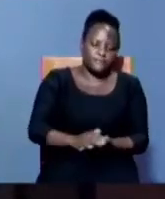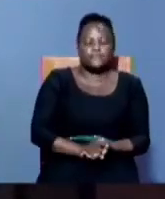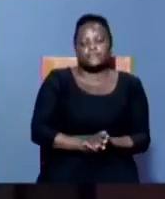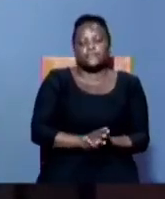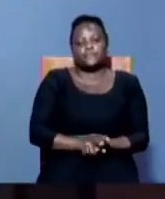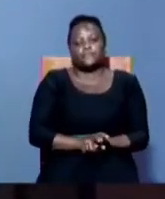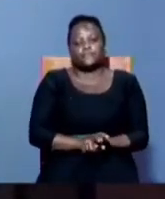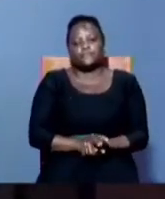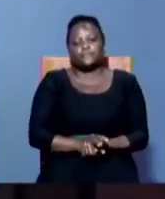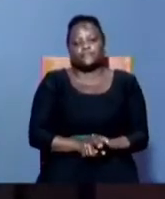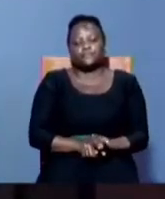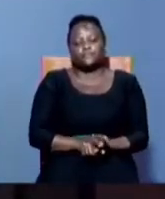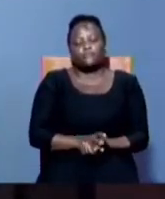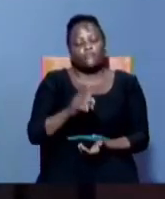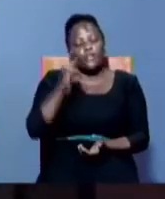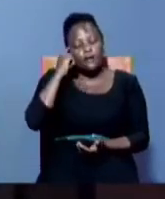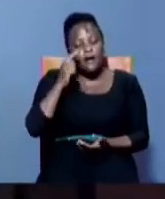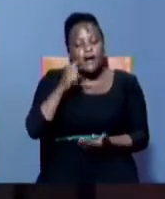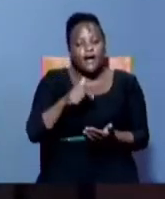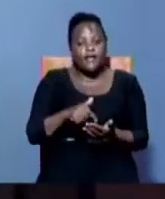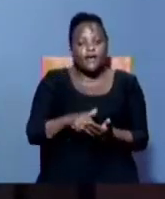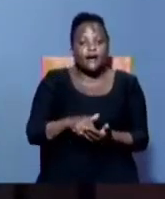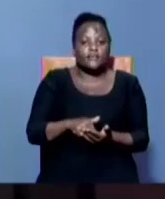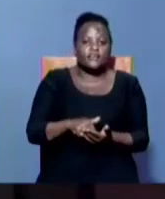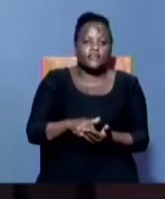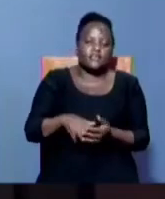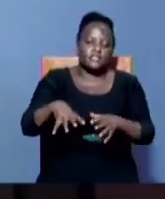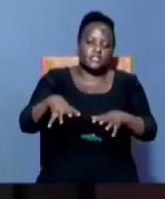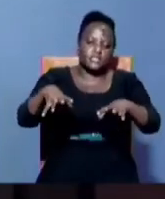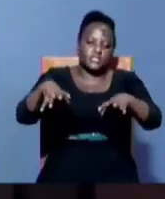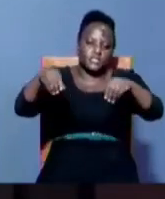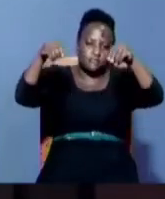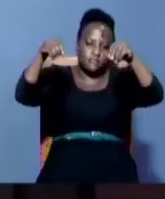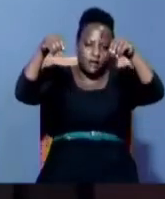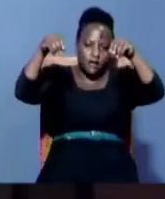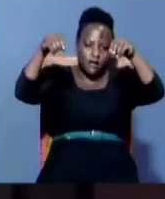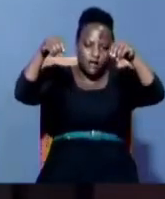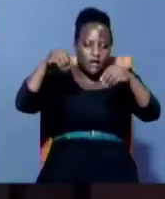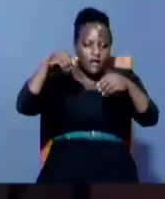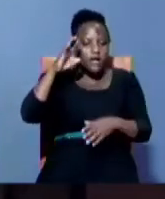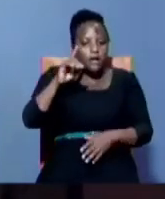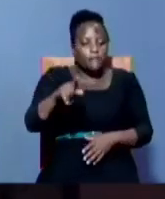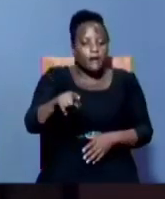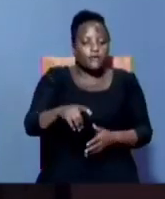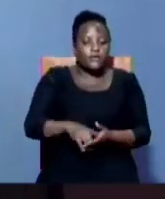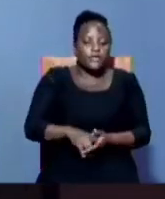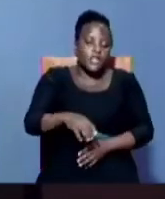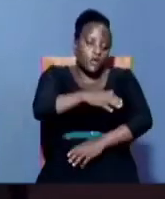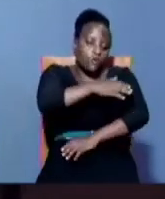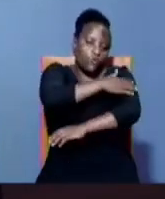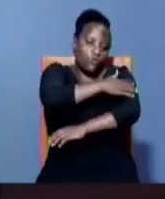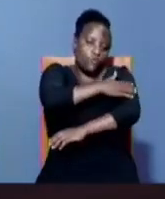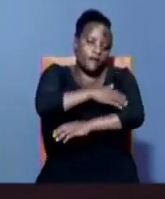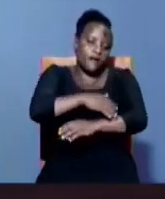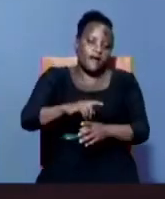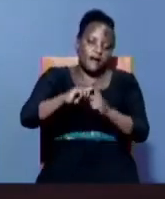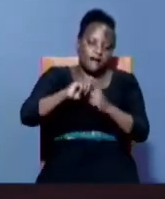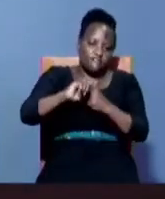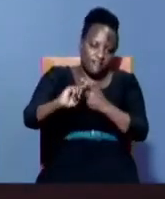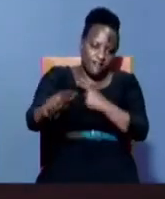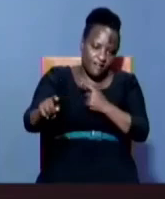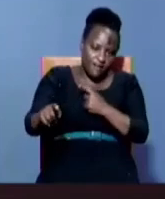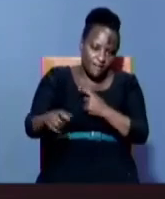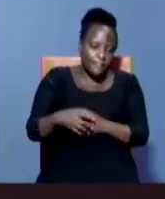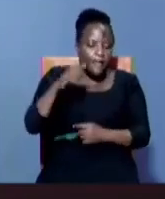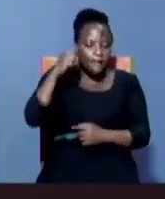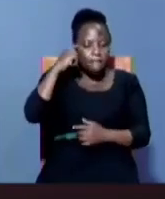Lakini hilo neno lina maana pia put off, maana yake zima. Yani ni pale kwenye ile huduma ya kafari. Neno kafari